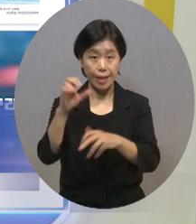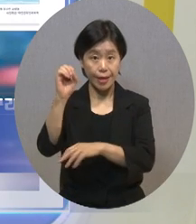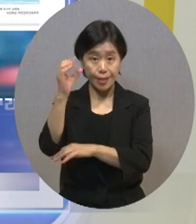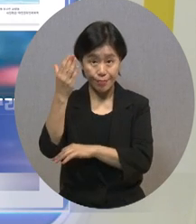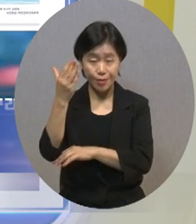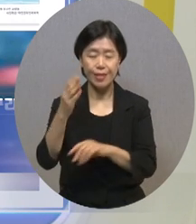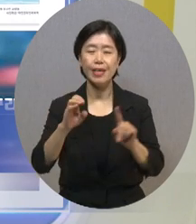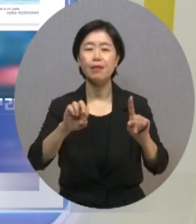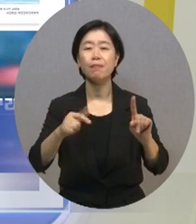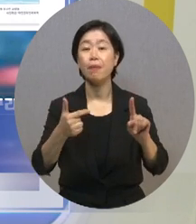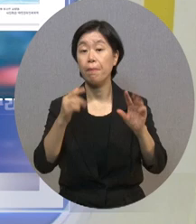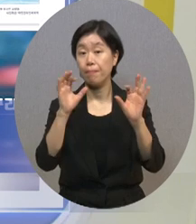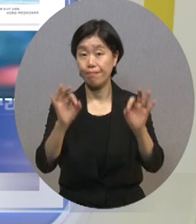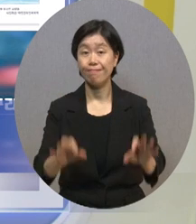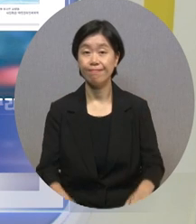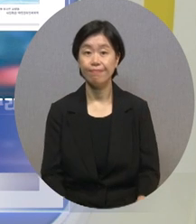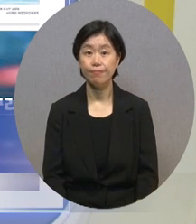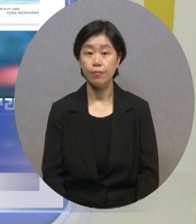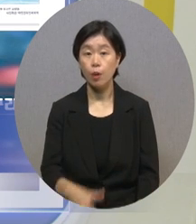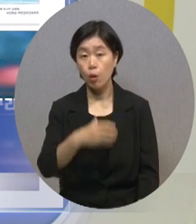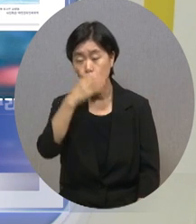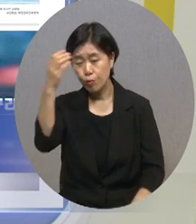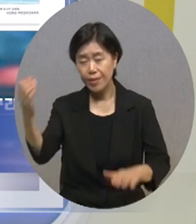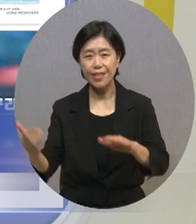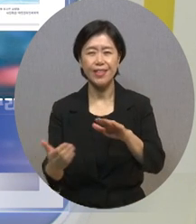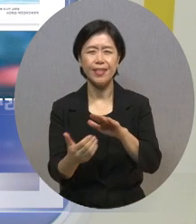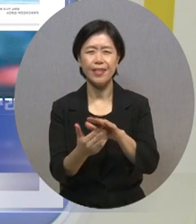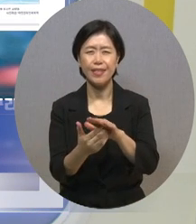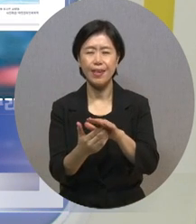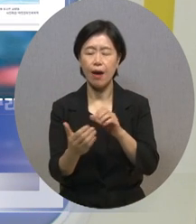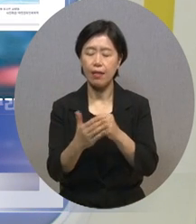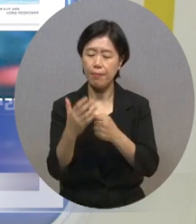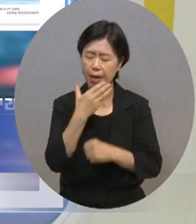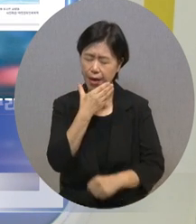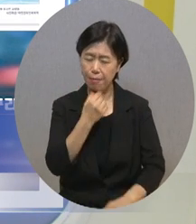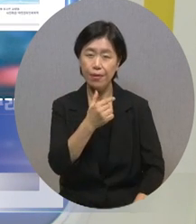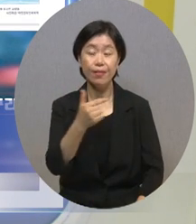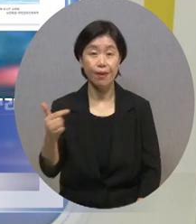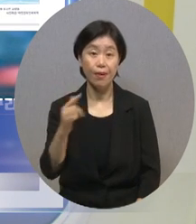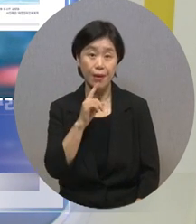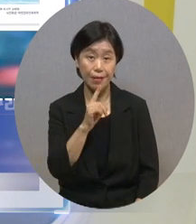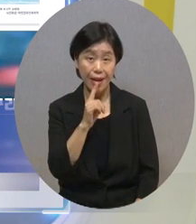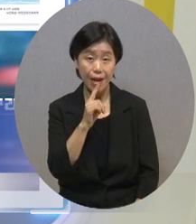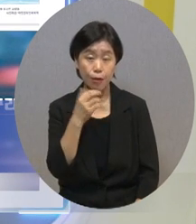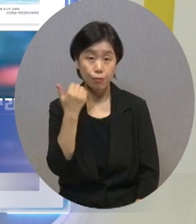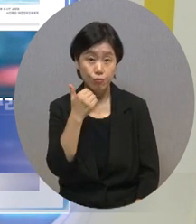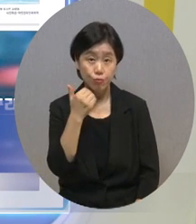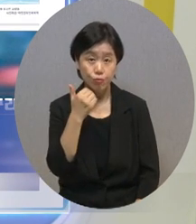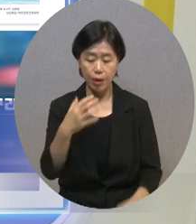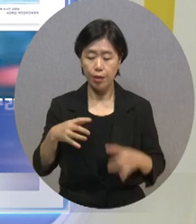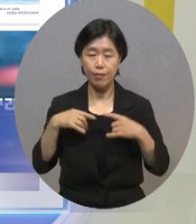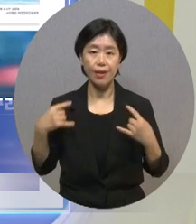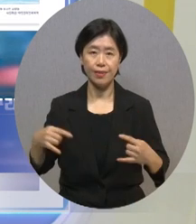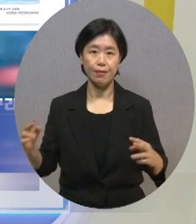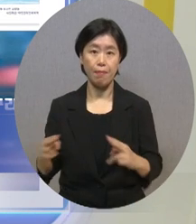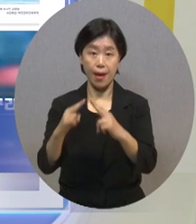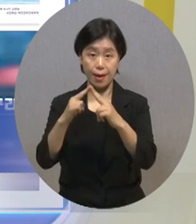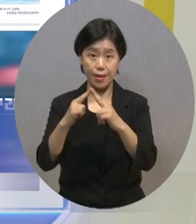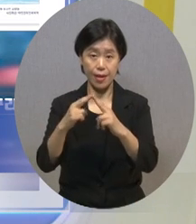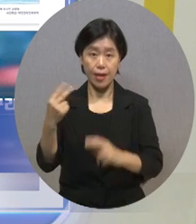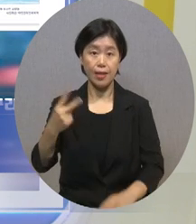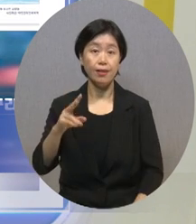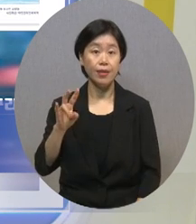1면으로 가봅니다 꿈을 잃어서 너무 행복합니다이 프랑스 파리에서 2024